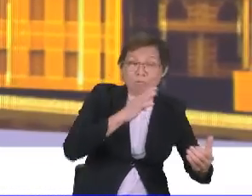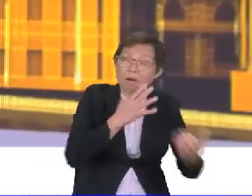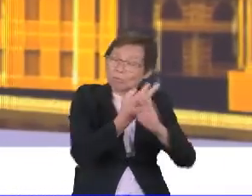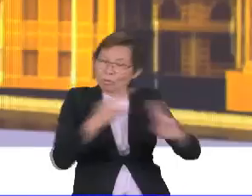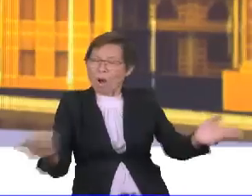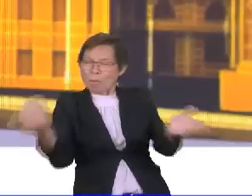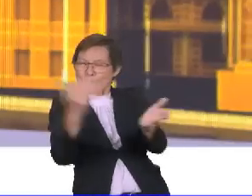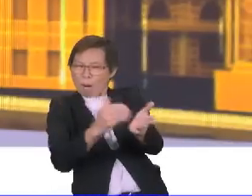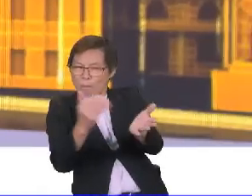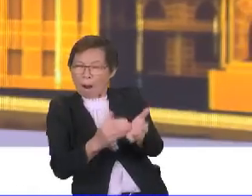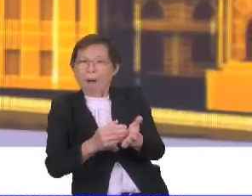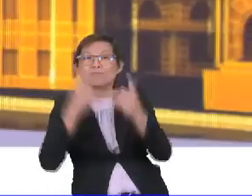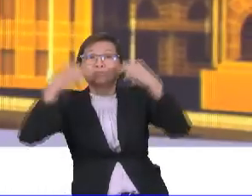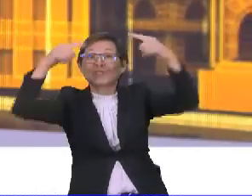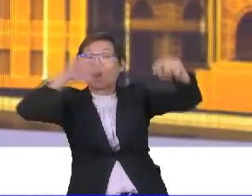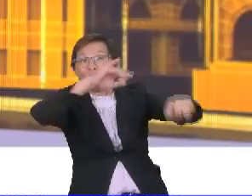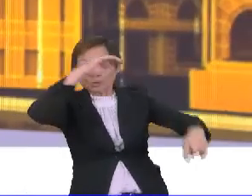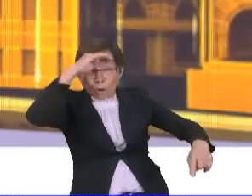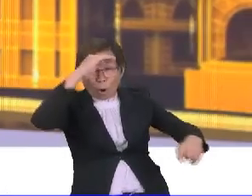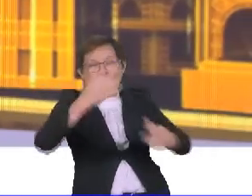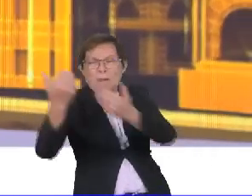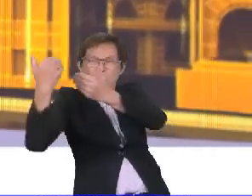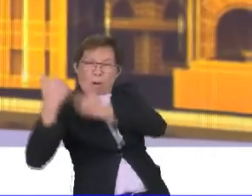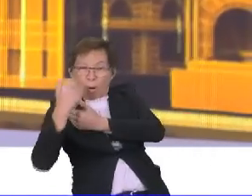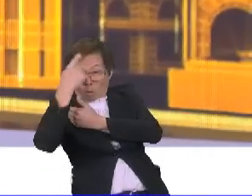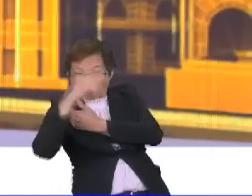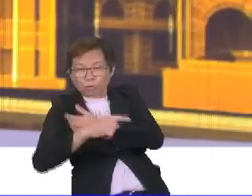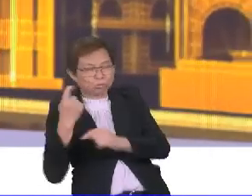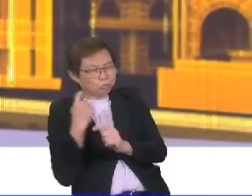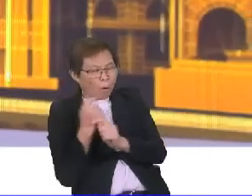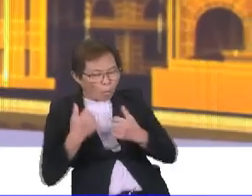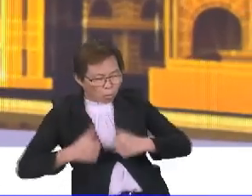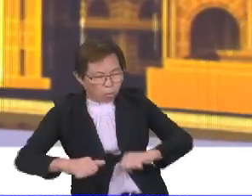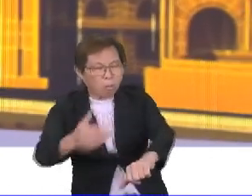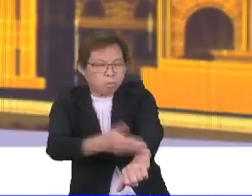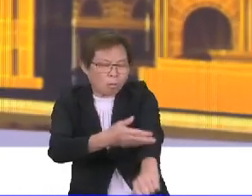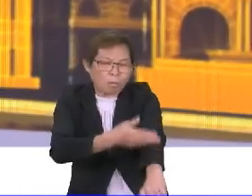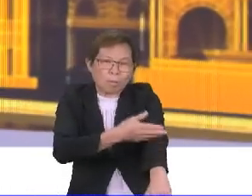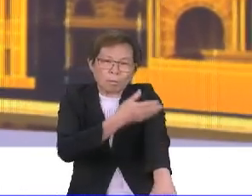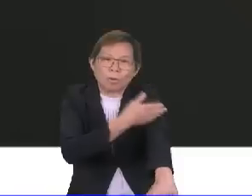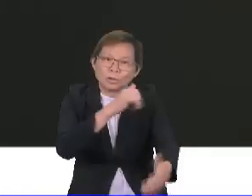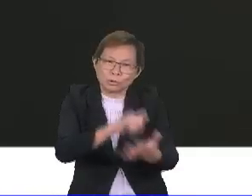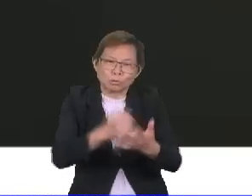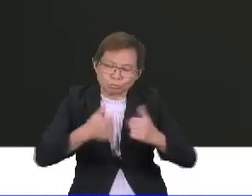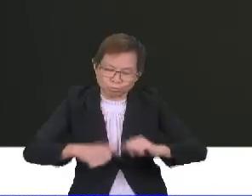mengulangi pencapaian dan ia menjadi tanggung jawab besar buatnya mengekalkan prestasi tersebut